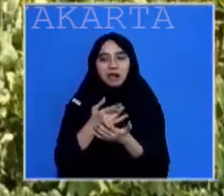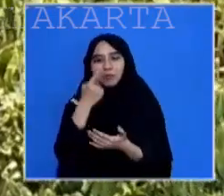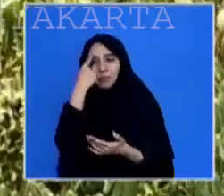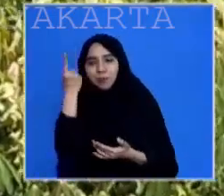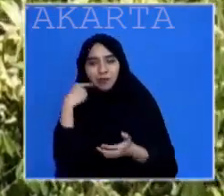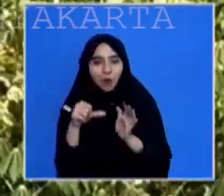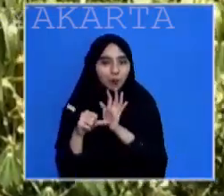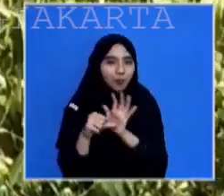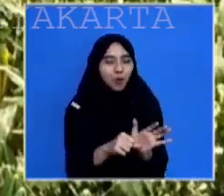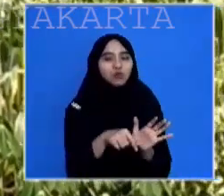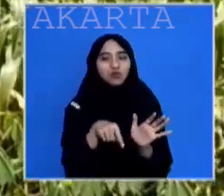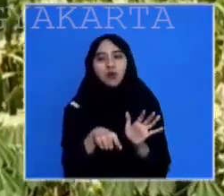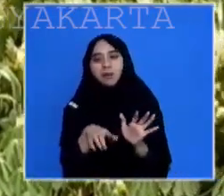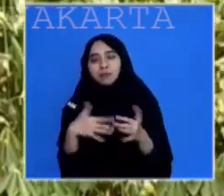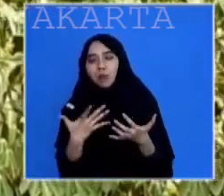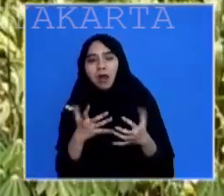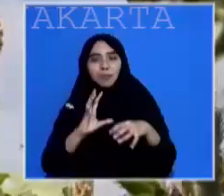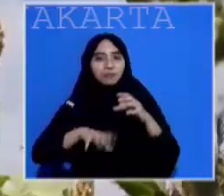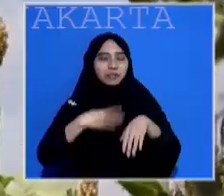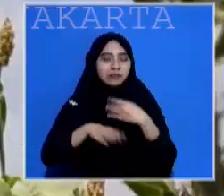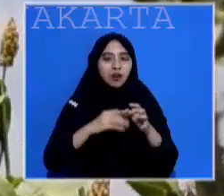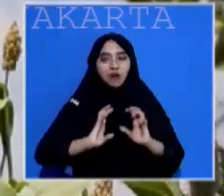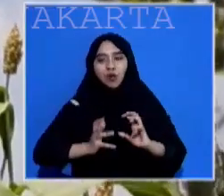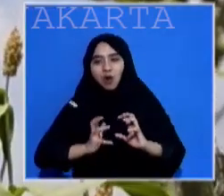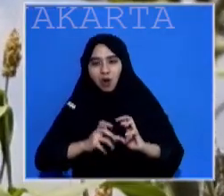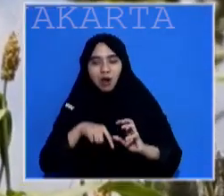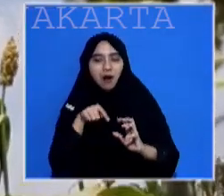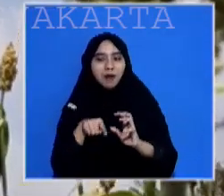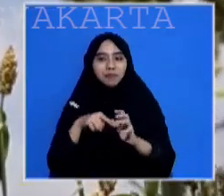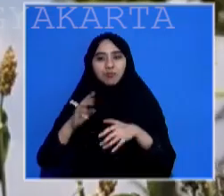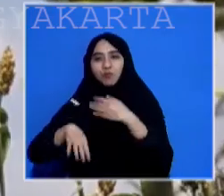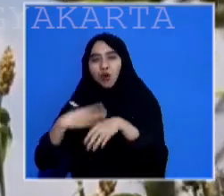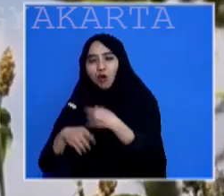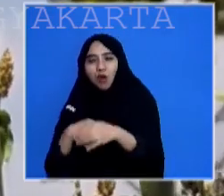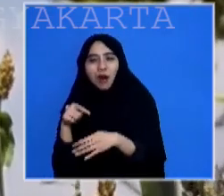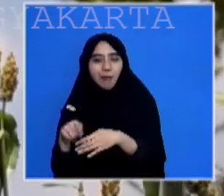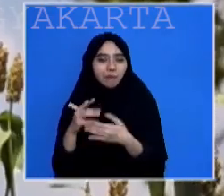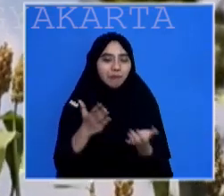mesin pengolahan lahan, mesin panen, sarta mesin kangge ngolah sorghum dados wos.